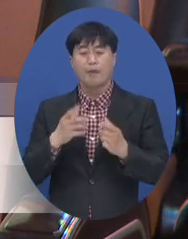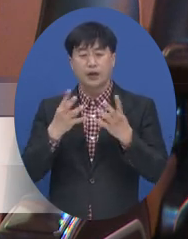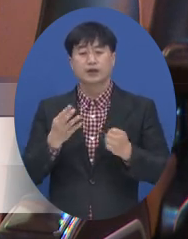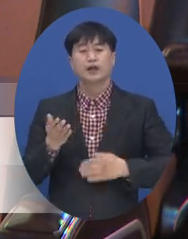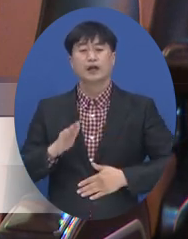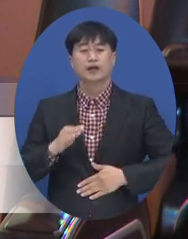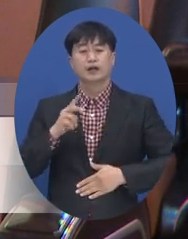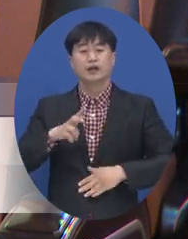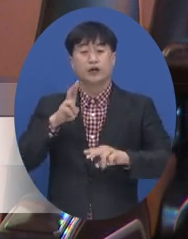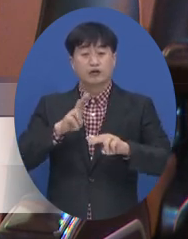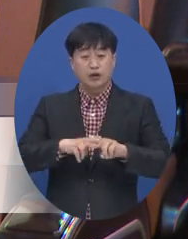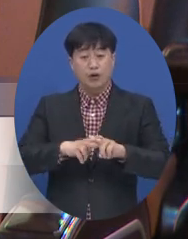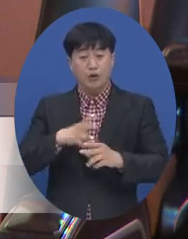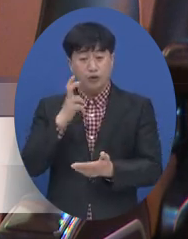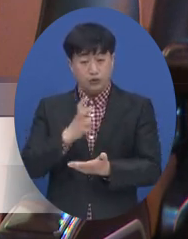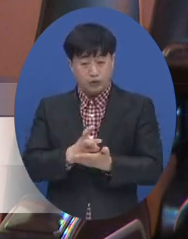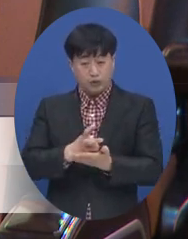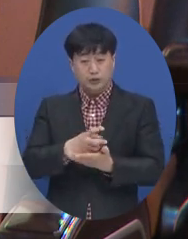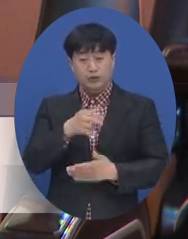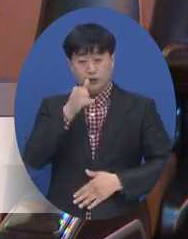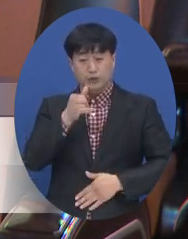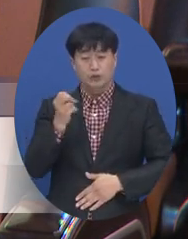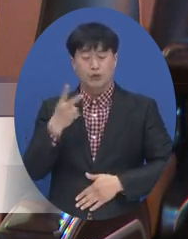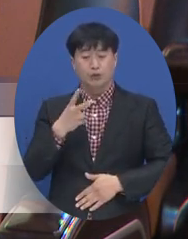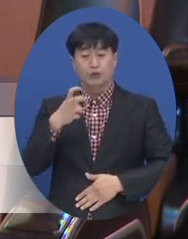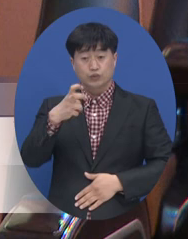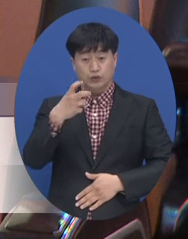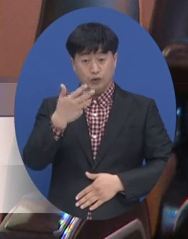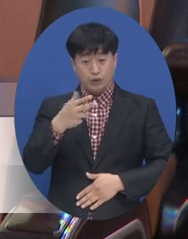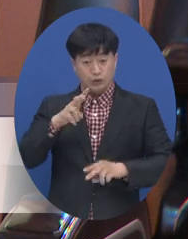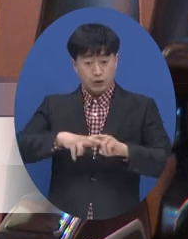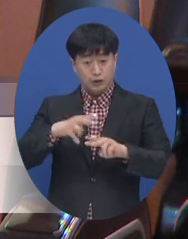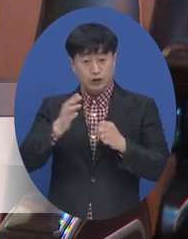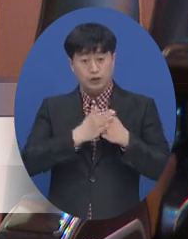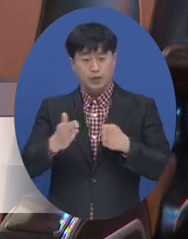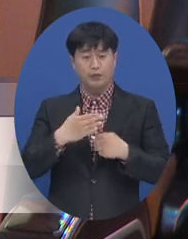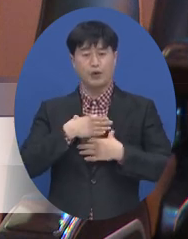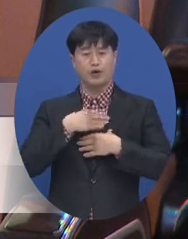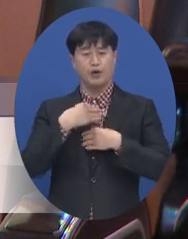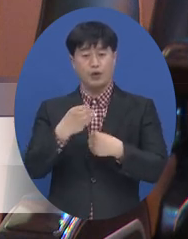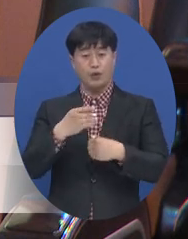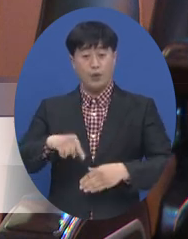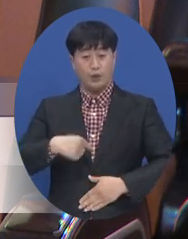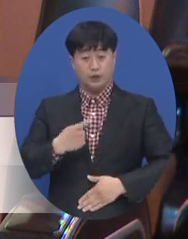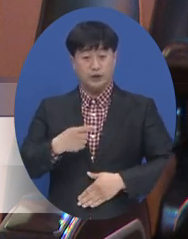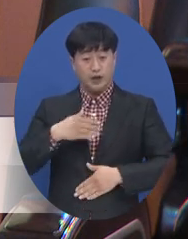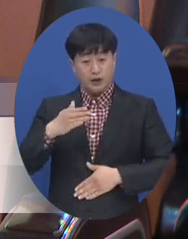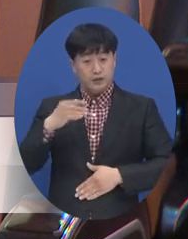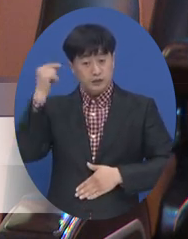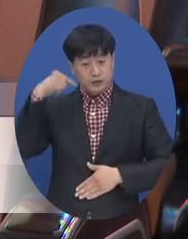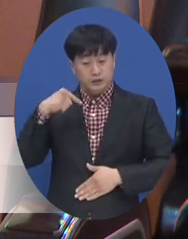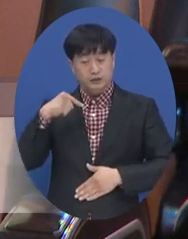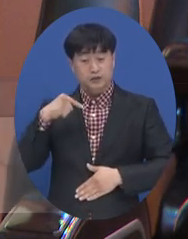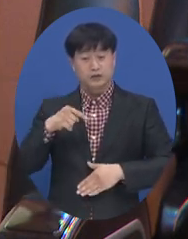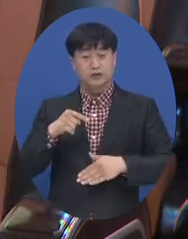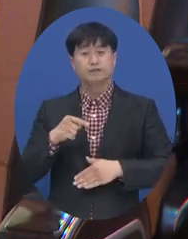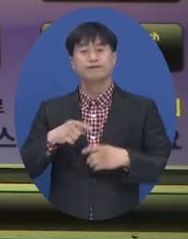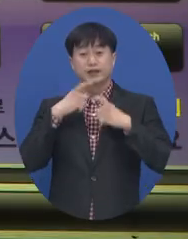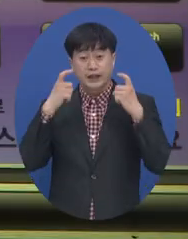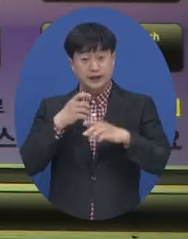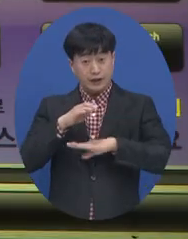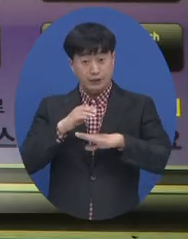있는데, 이거는 좌석 제도고 그리고 28석이다 보니까 아주 편안하고 제가 혼자 가는 느낌, 제 승용차 오는